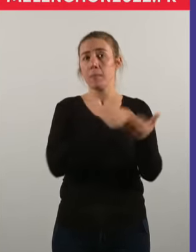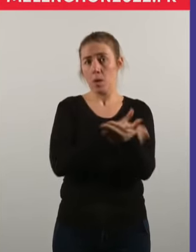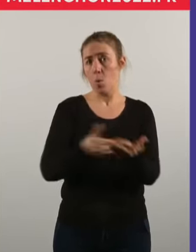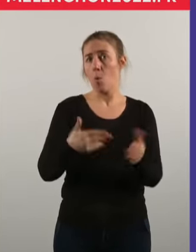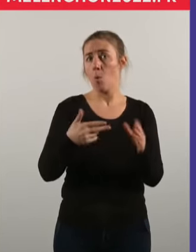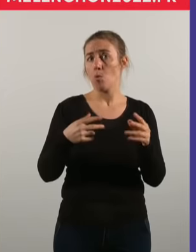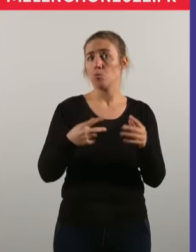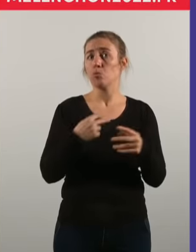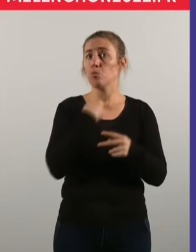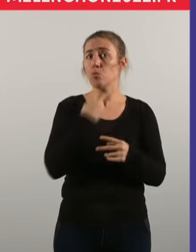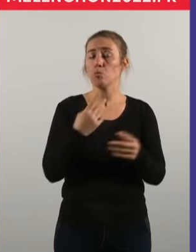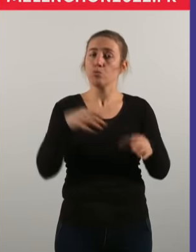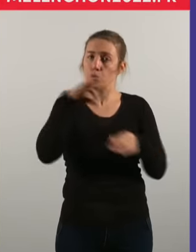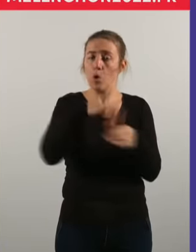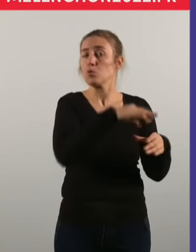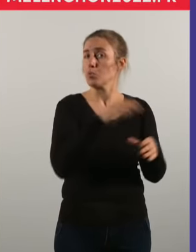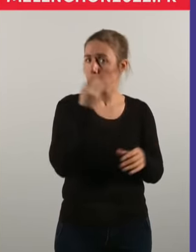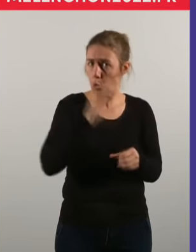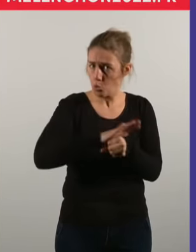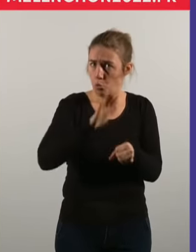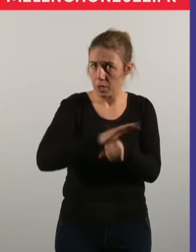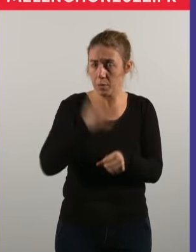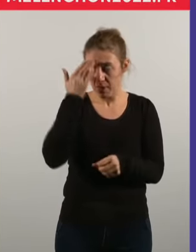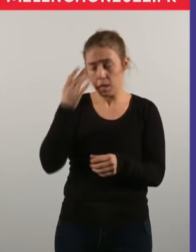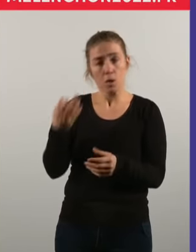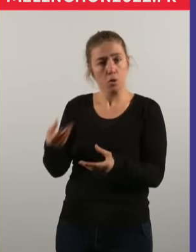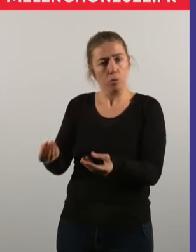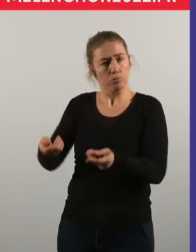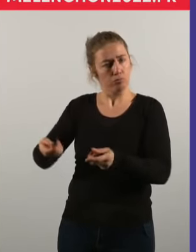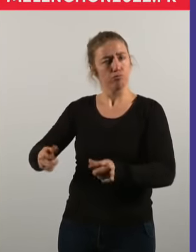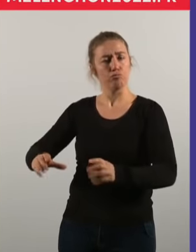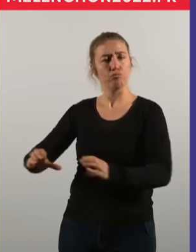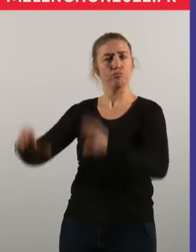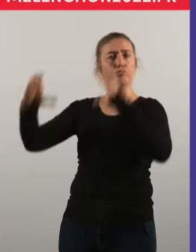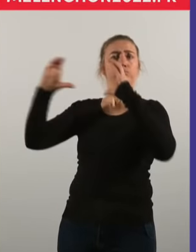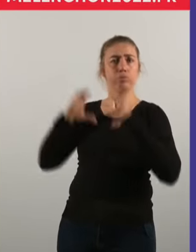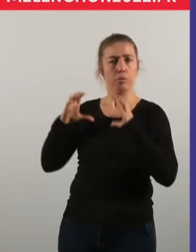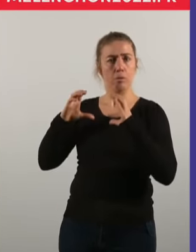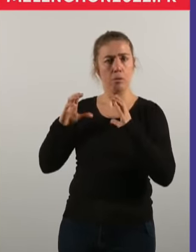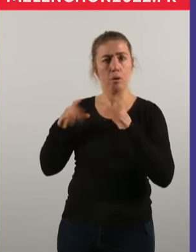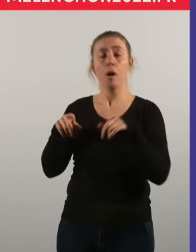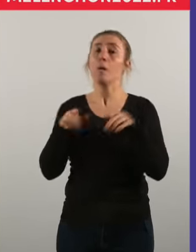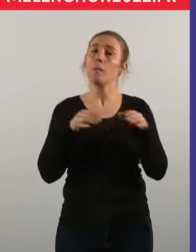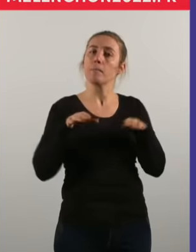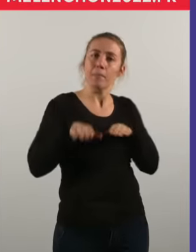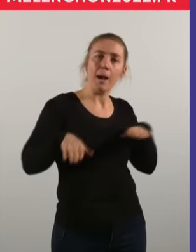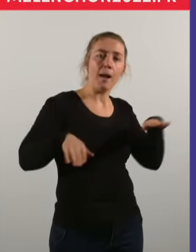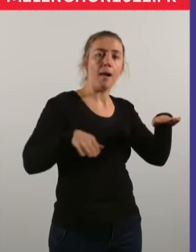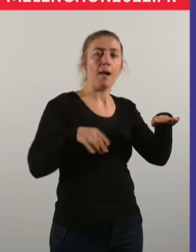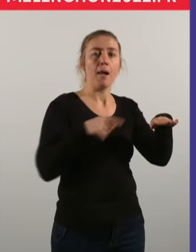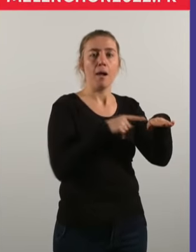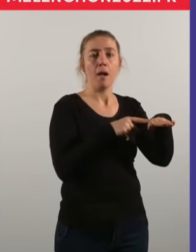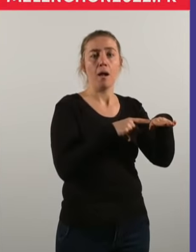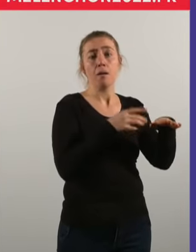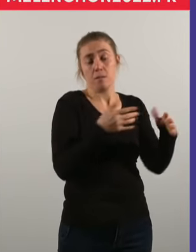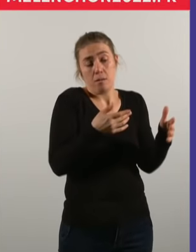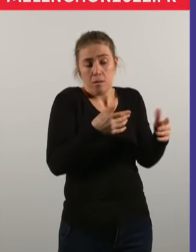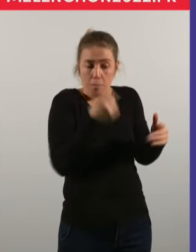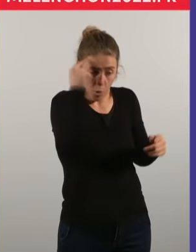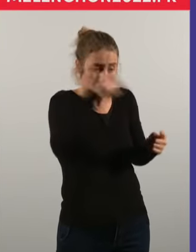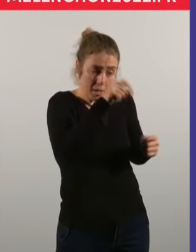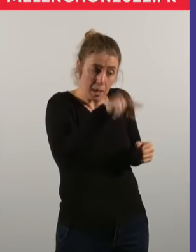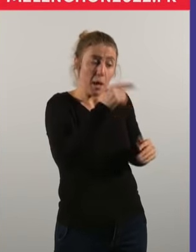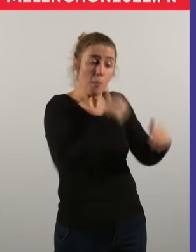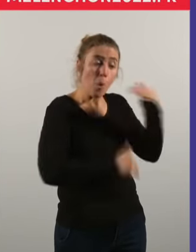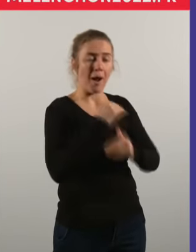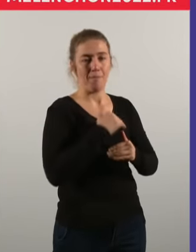si vous me donnez cette force comme candidat et que vous la donnez en même temps, parce que c'est moi, au programme L'Avenir en